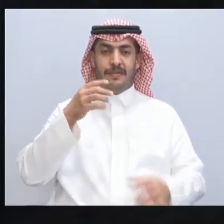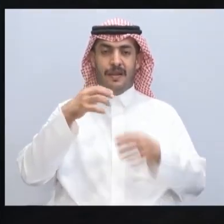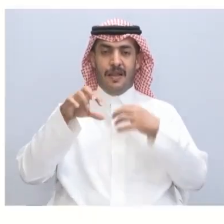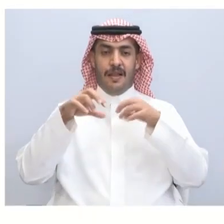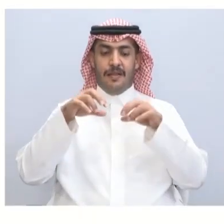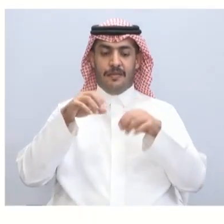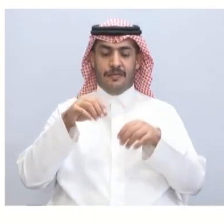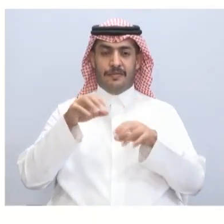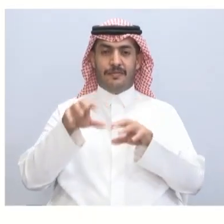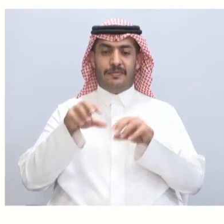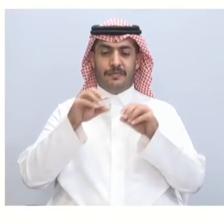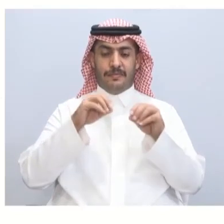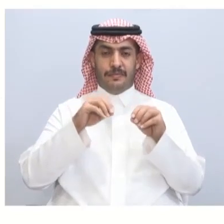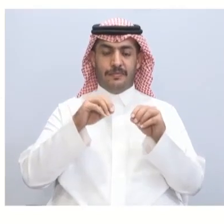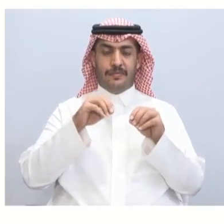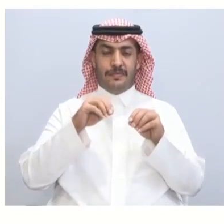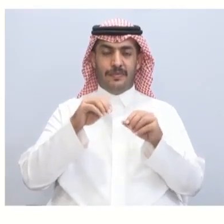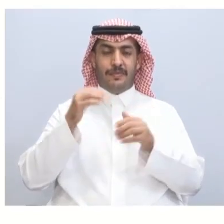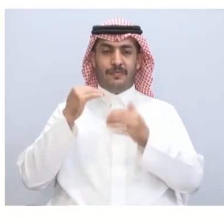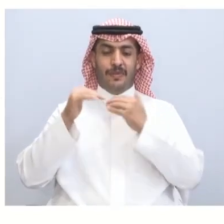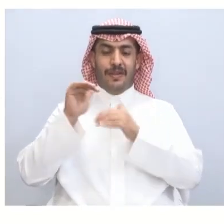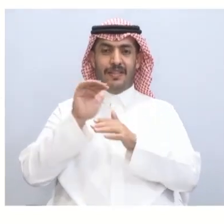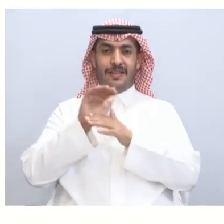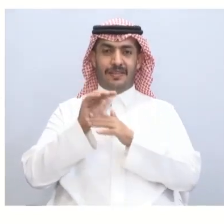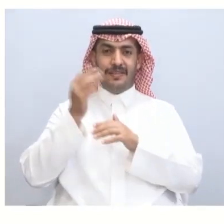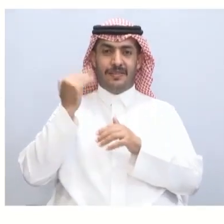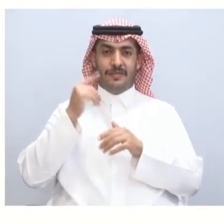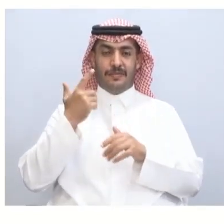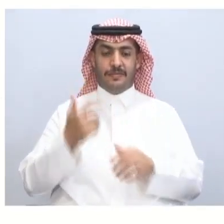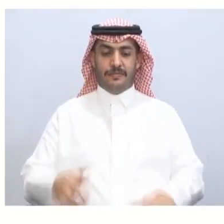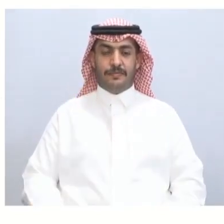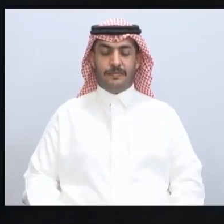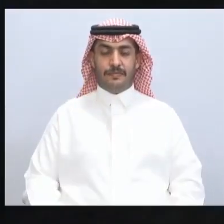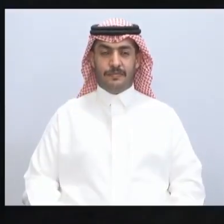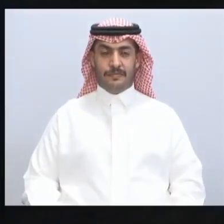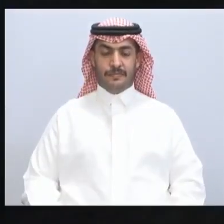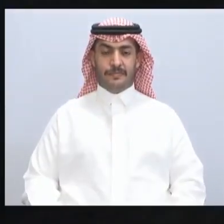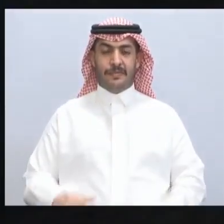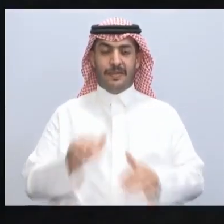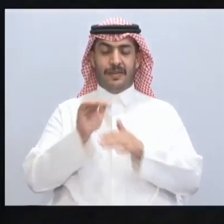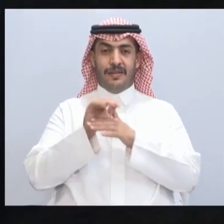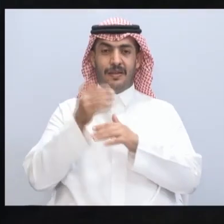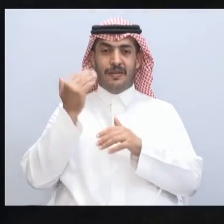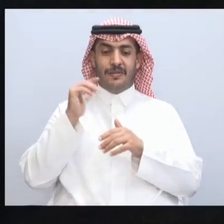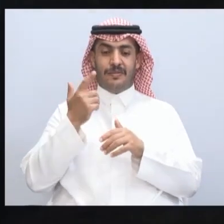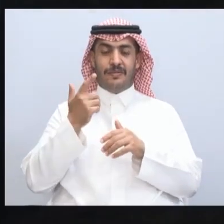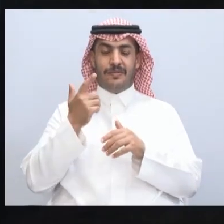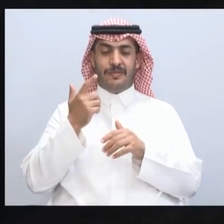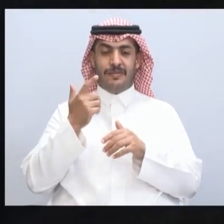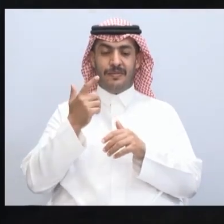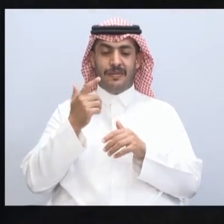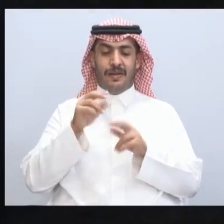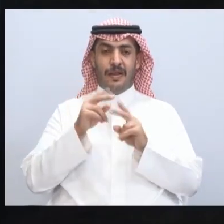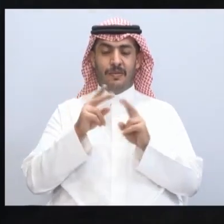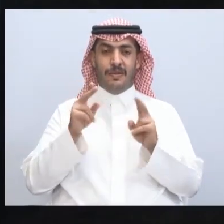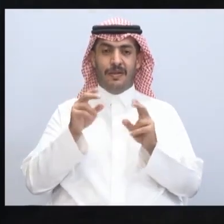منفصلتين ننتقل الان الى مراجعه لدرس السابق تعرفنا في درسنا السابق على